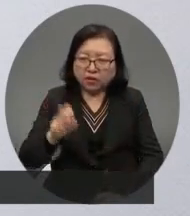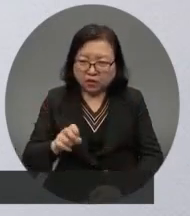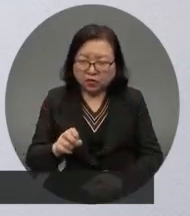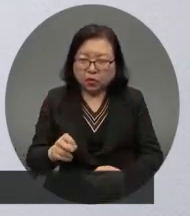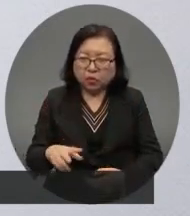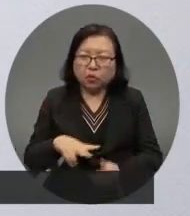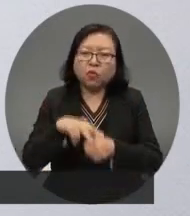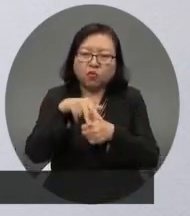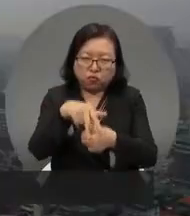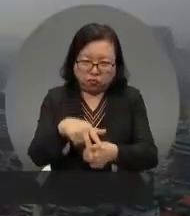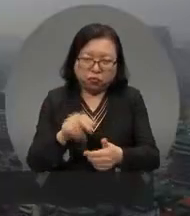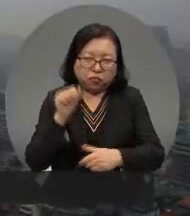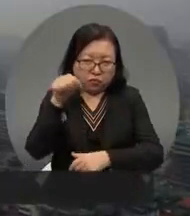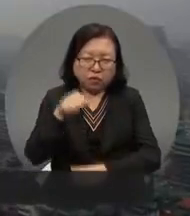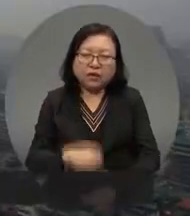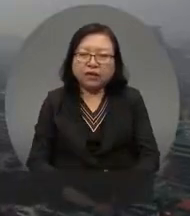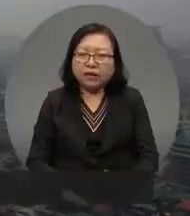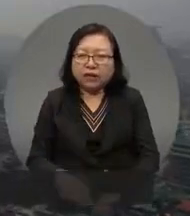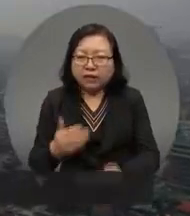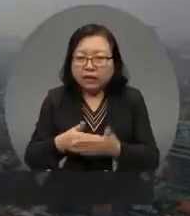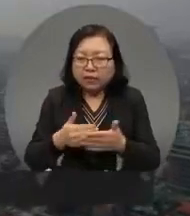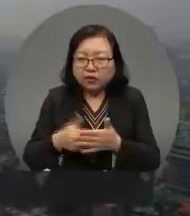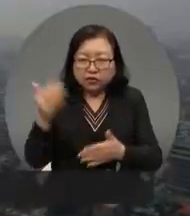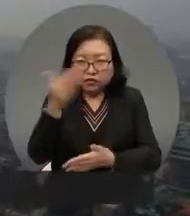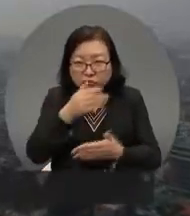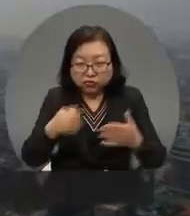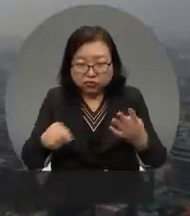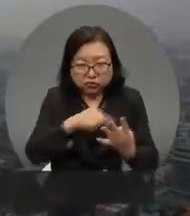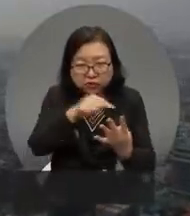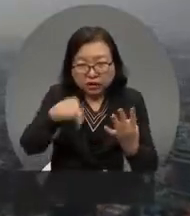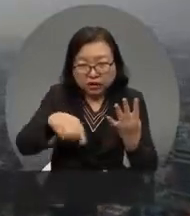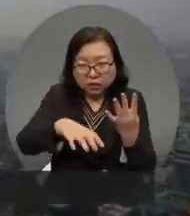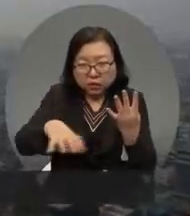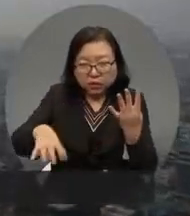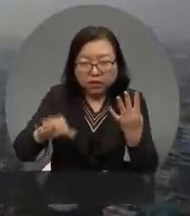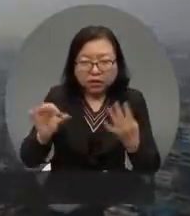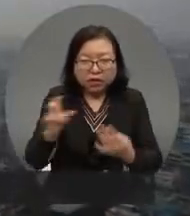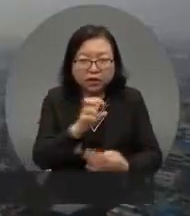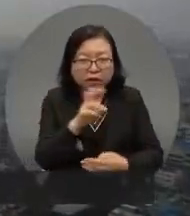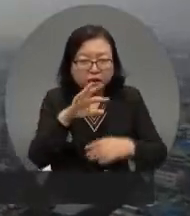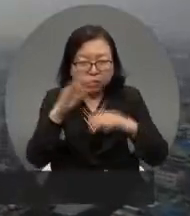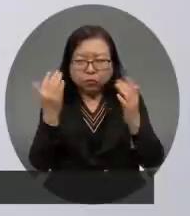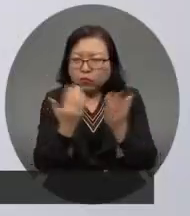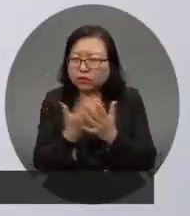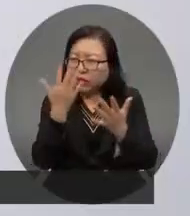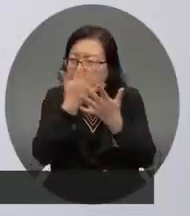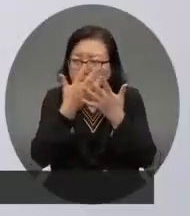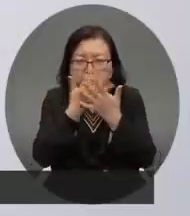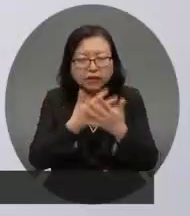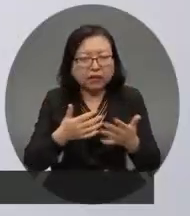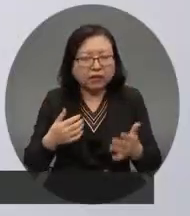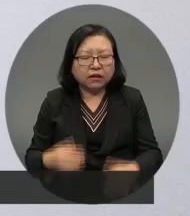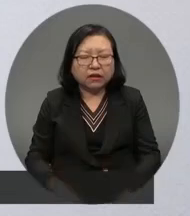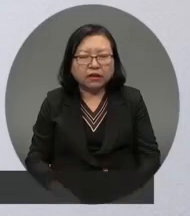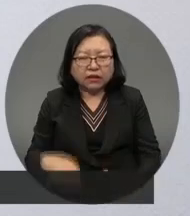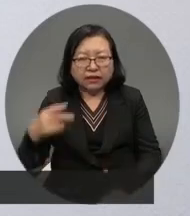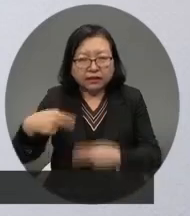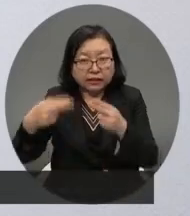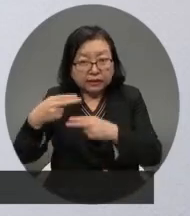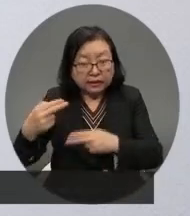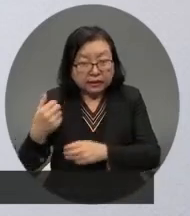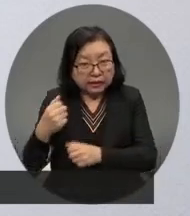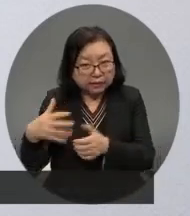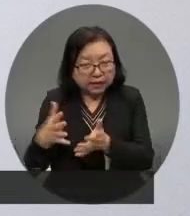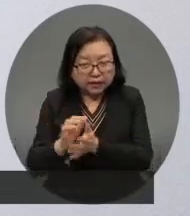출사표를 던졌습니다. 나머지 청주 4개 선거구는 여야 모두 안개 속입니다. 청주 상당